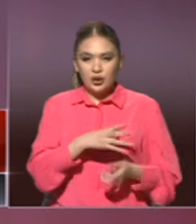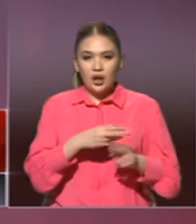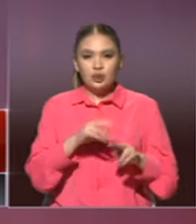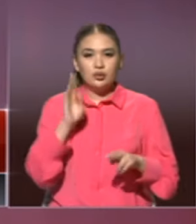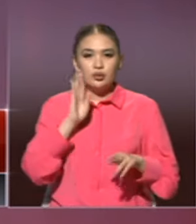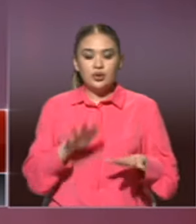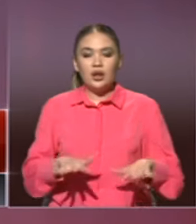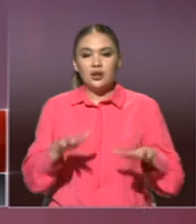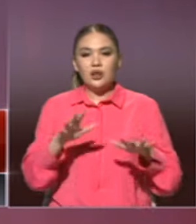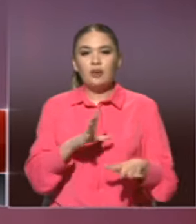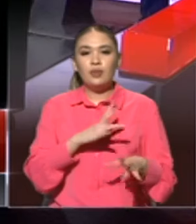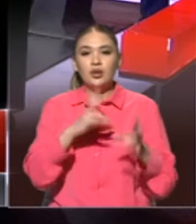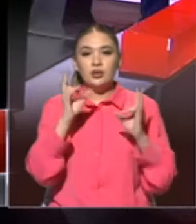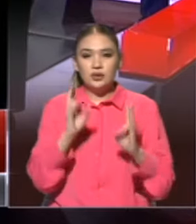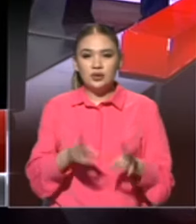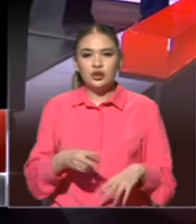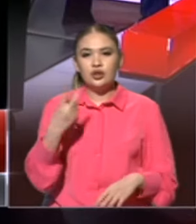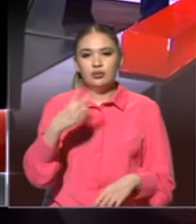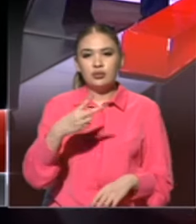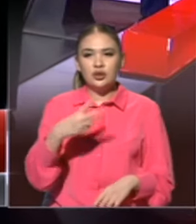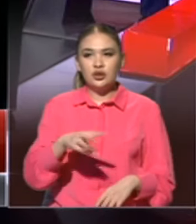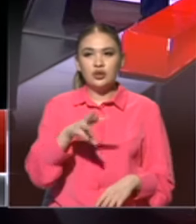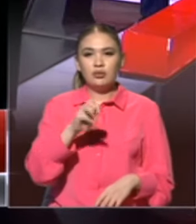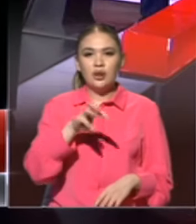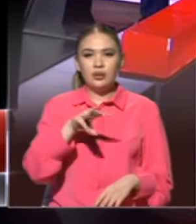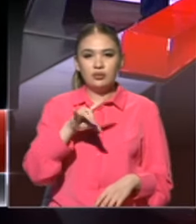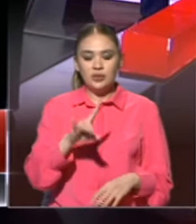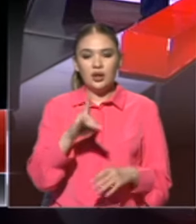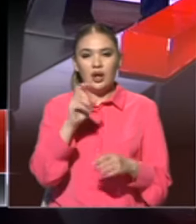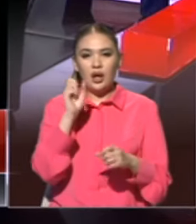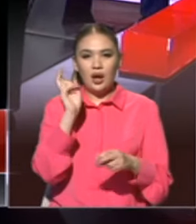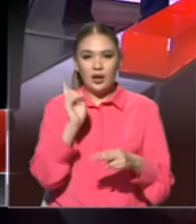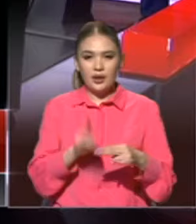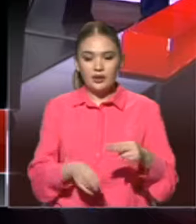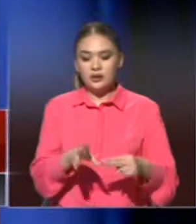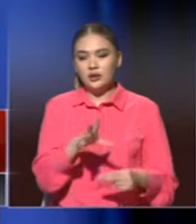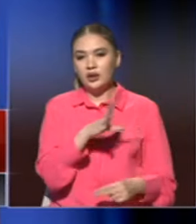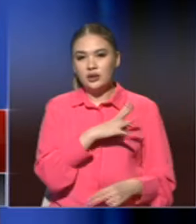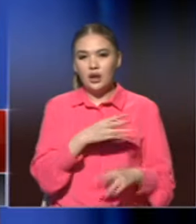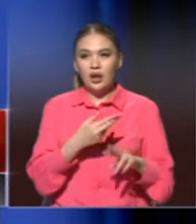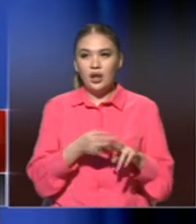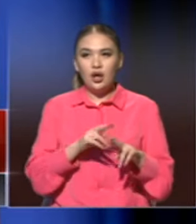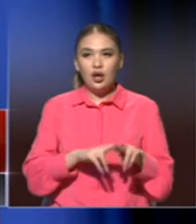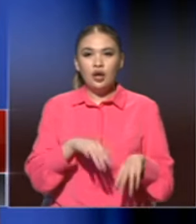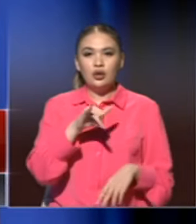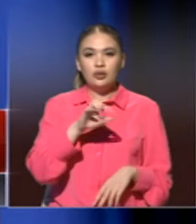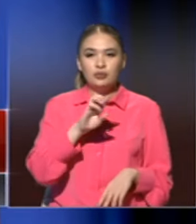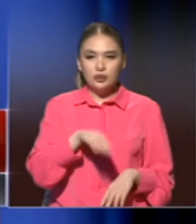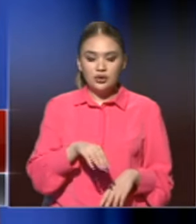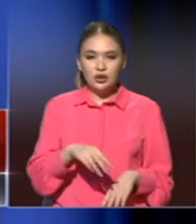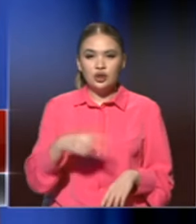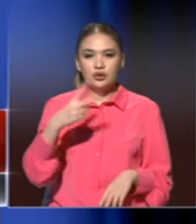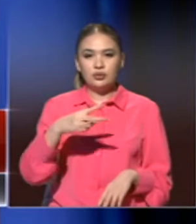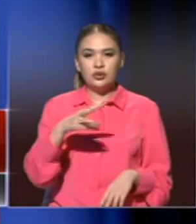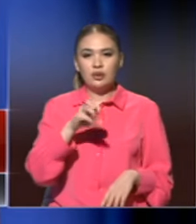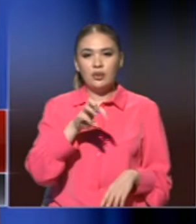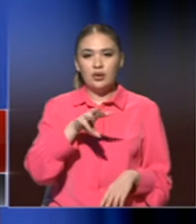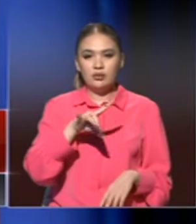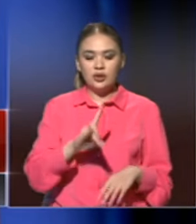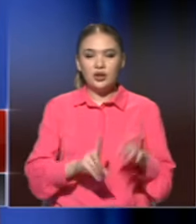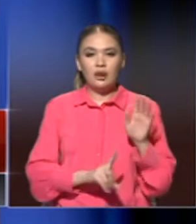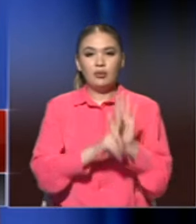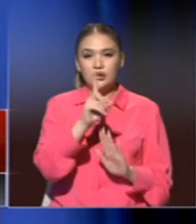тасқынынан зардап шеккен аймақтарда 20 мамыр күні аяқталды. Бұл бірінші, және осы өңірлерде ұлттық бірыңғай тестілеу 20 мамырда басталды.